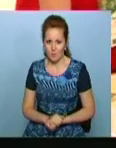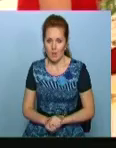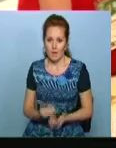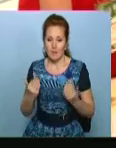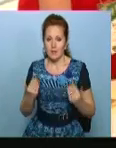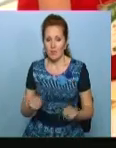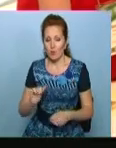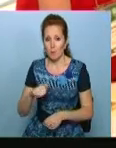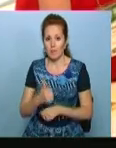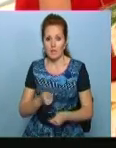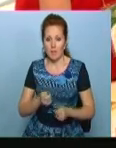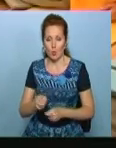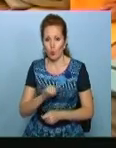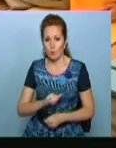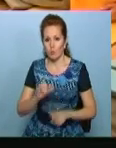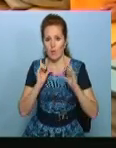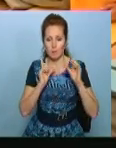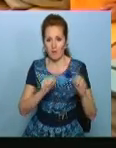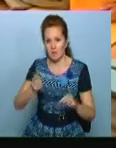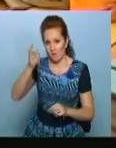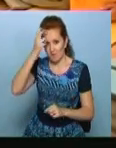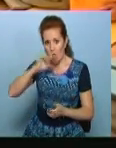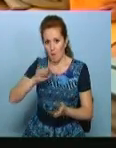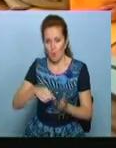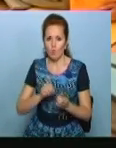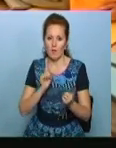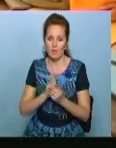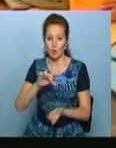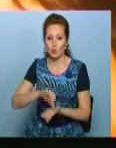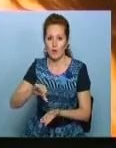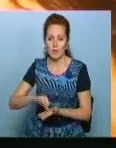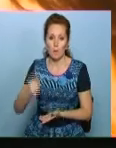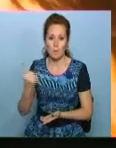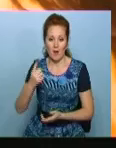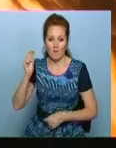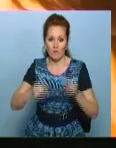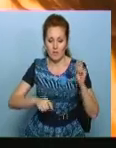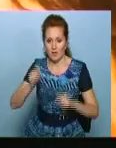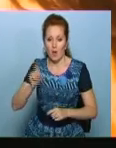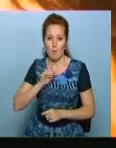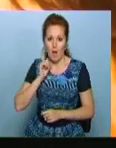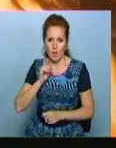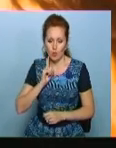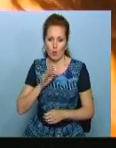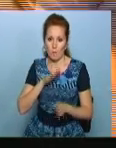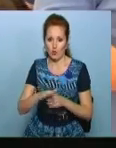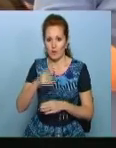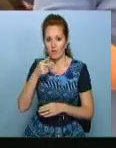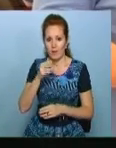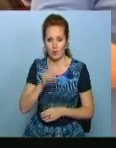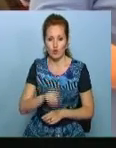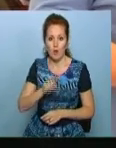Сегодня президент Удмуртии отправится в Самару на встречу с участниками первого окружного фестиваля молодежи. Сегодня там почти 2000 молодых людей со